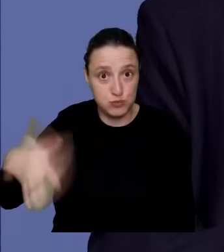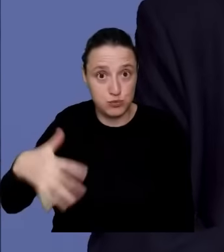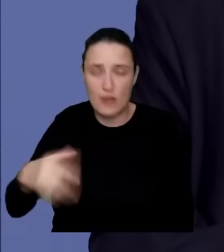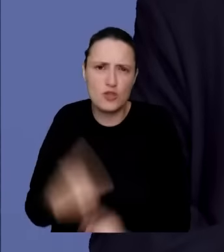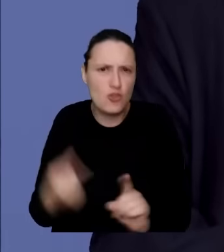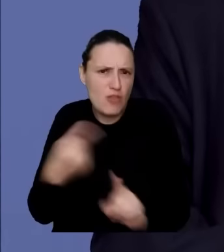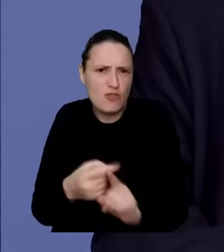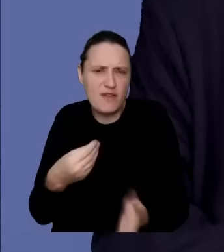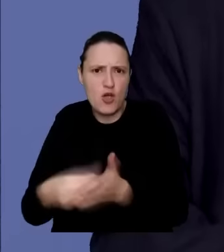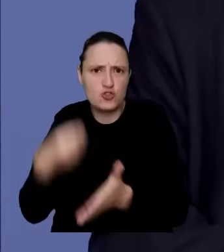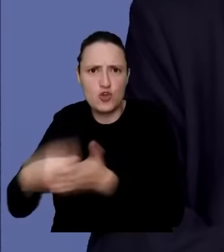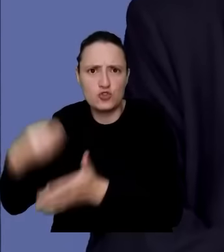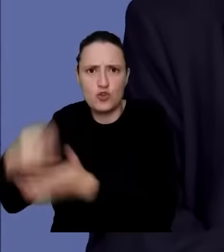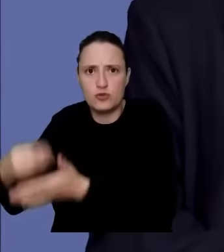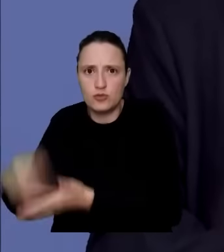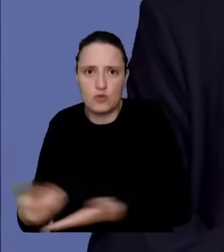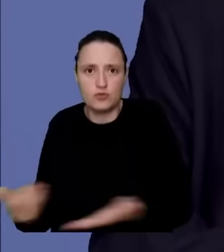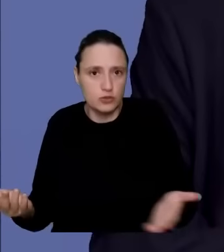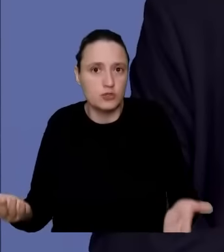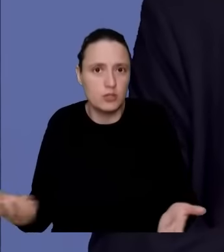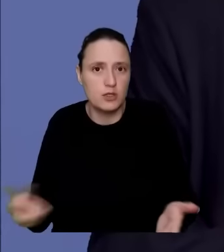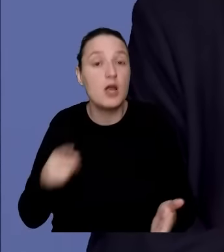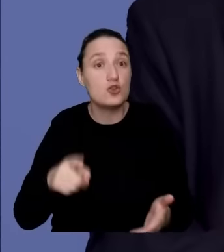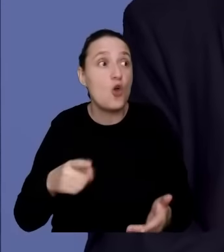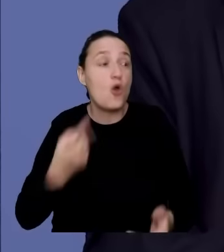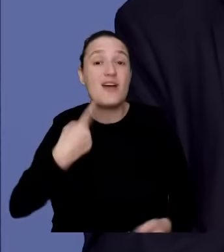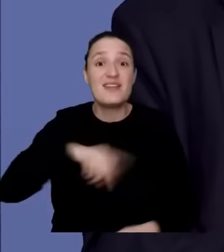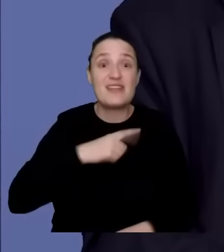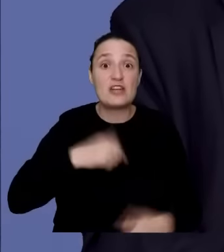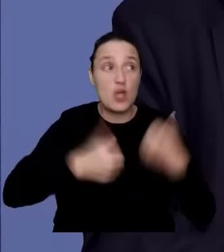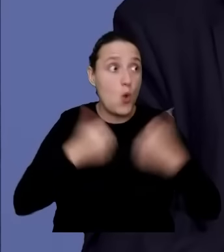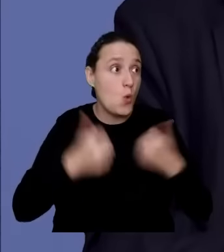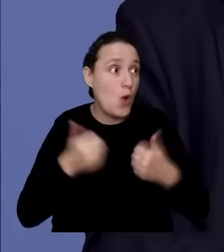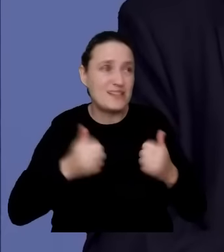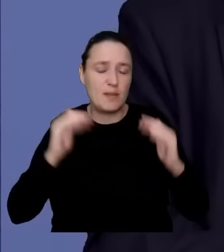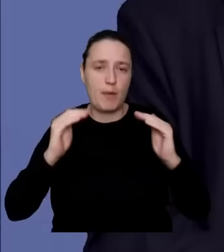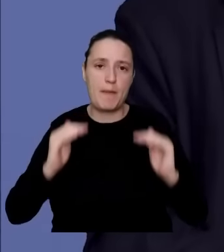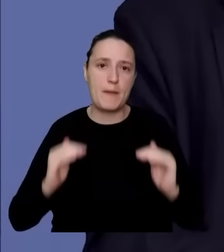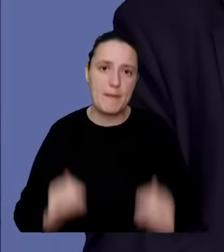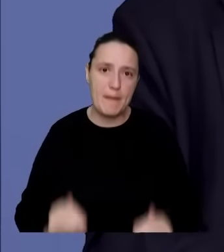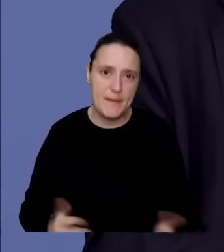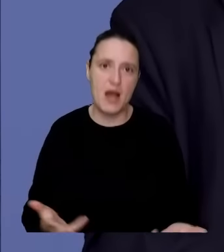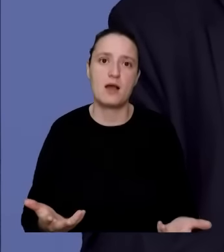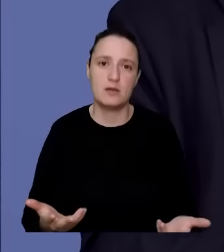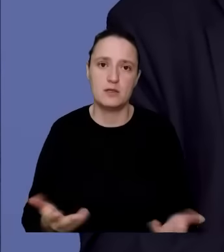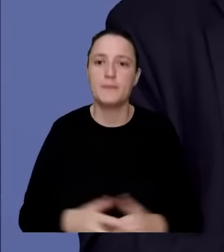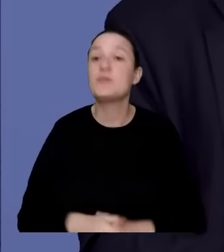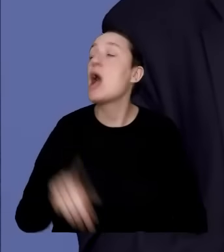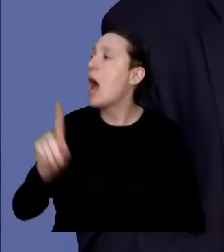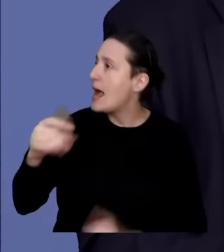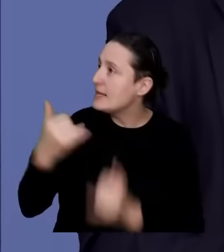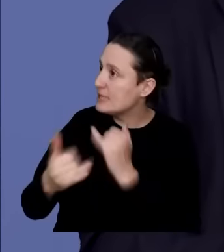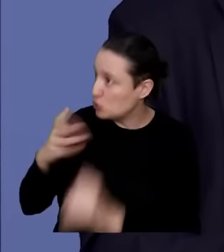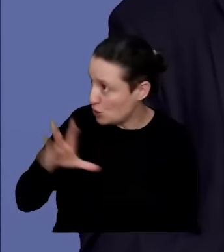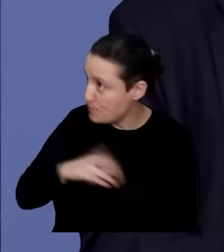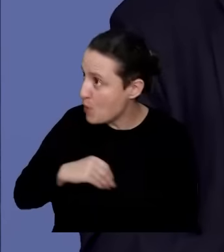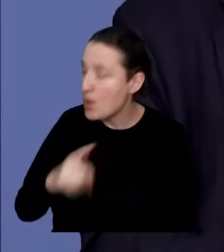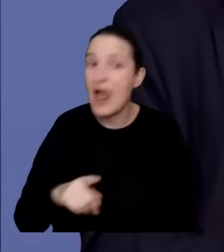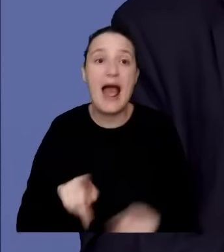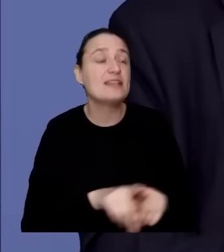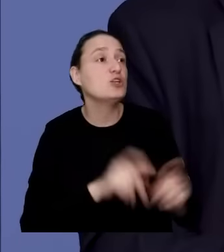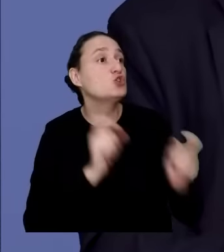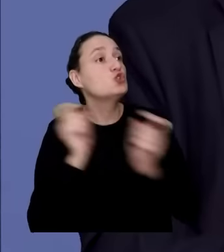obciążenia które ograniczają naszą konkurencyjność szczególnie w kontekście nawet chociażby sąsiadują z nami